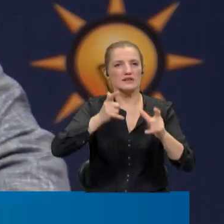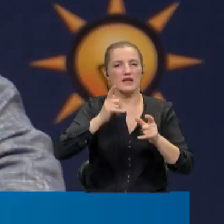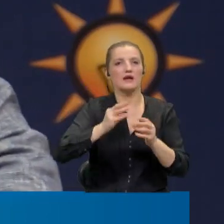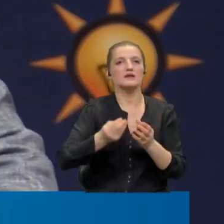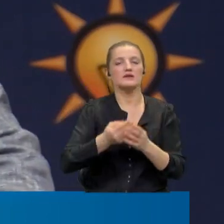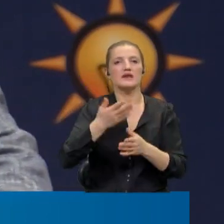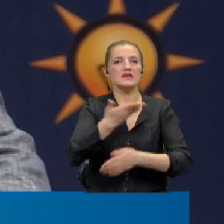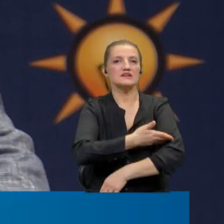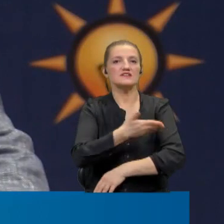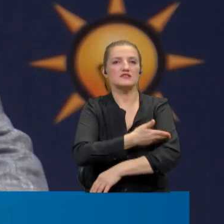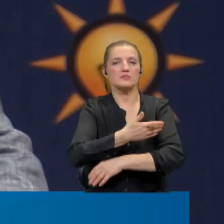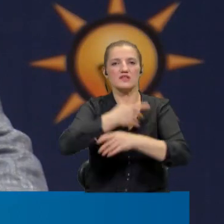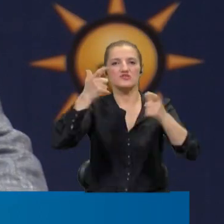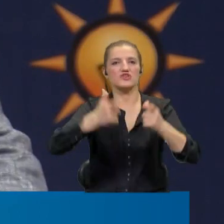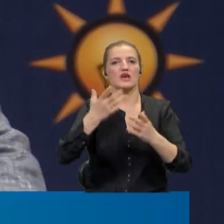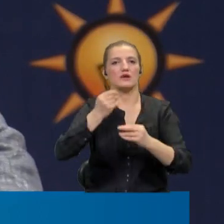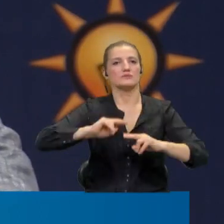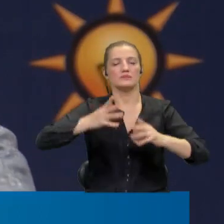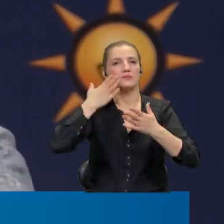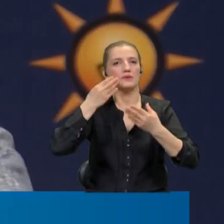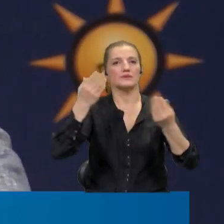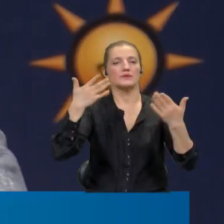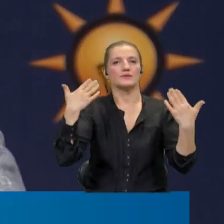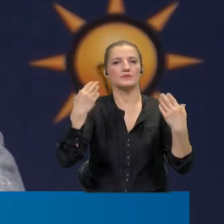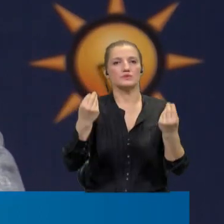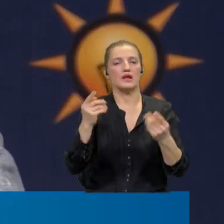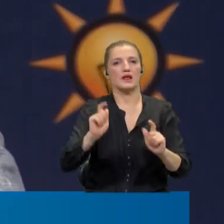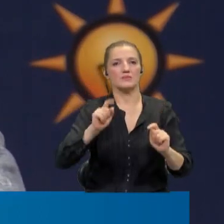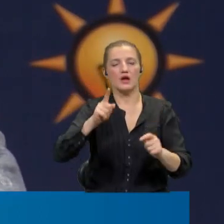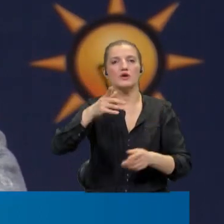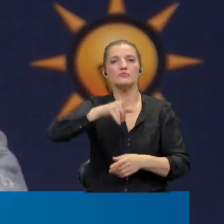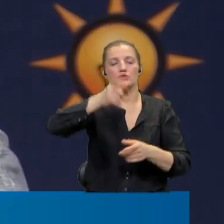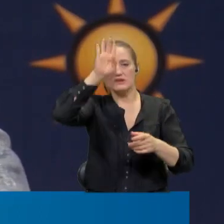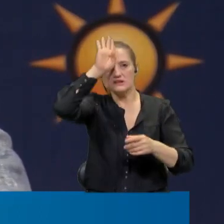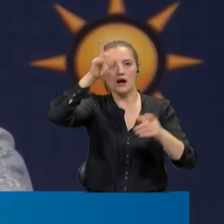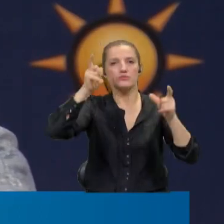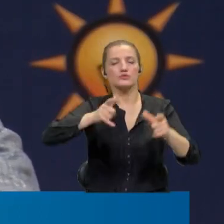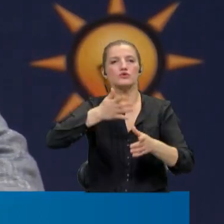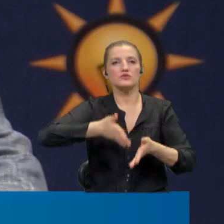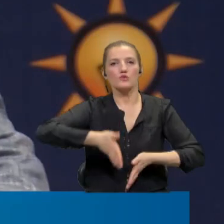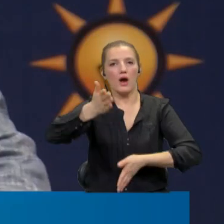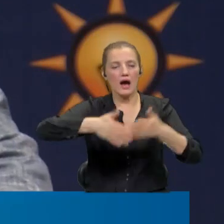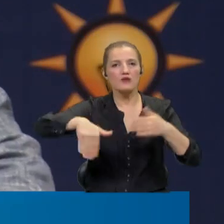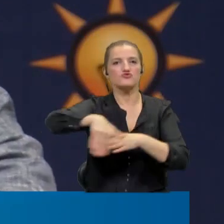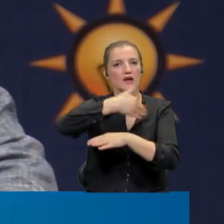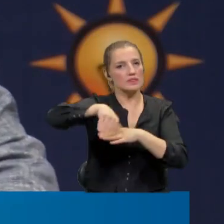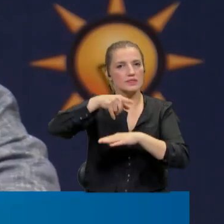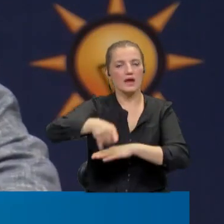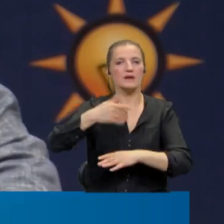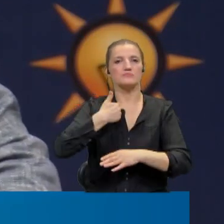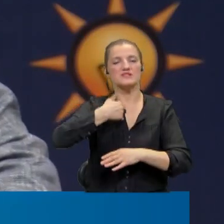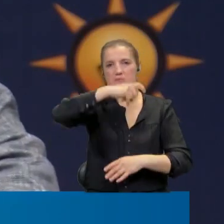çıkarıp hizmet şehri haline getirdi bu şehri tüm sokaklarında tüm caddelerinde